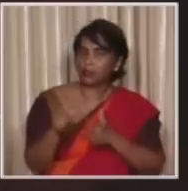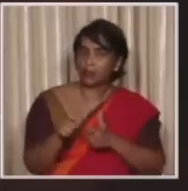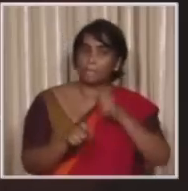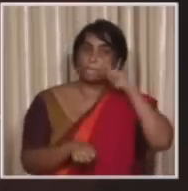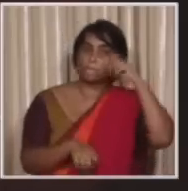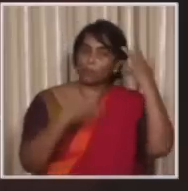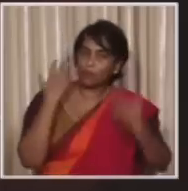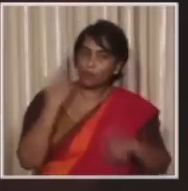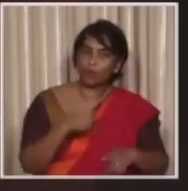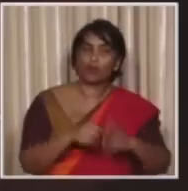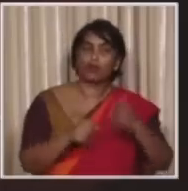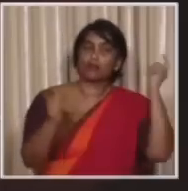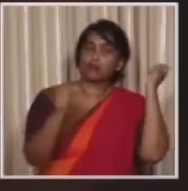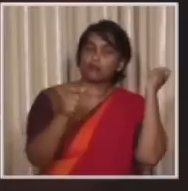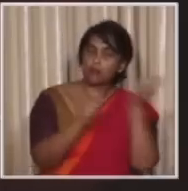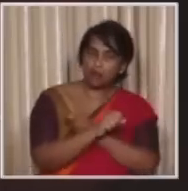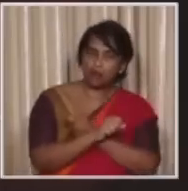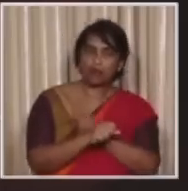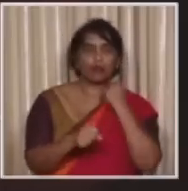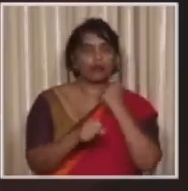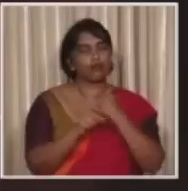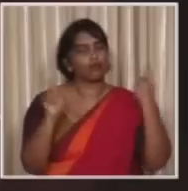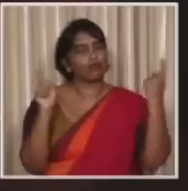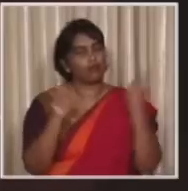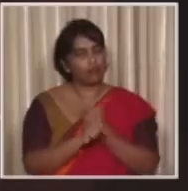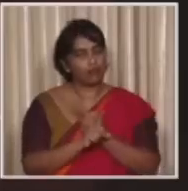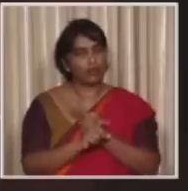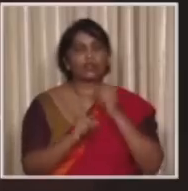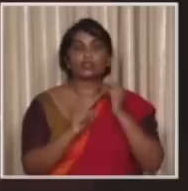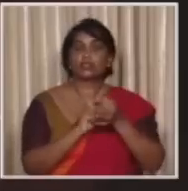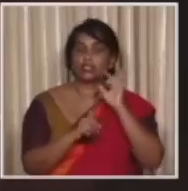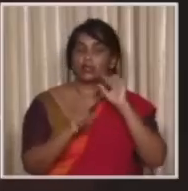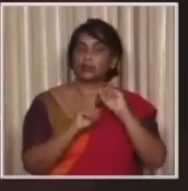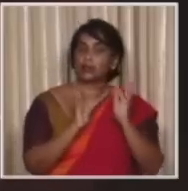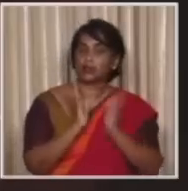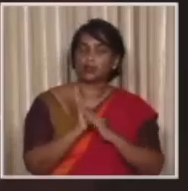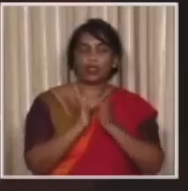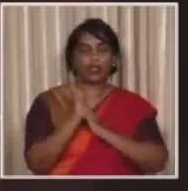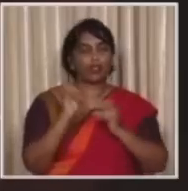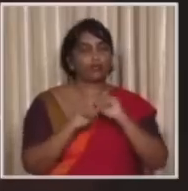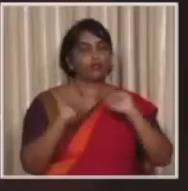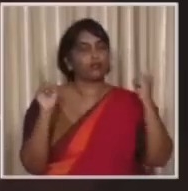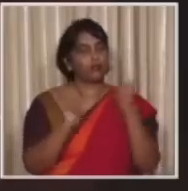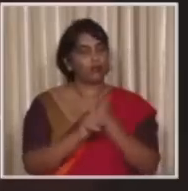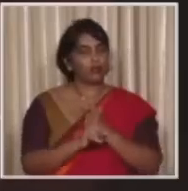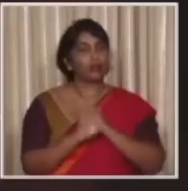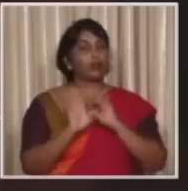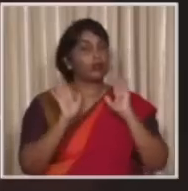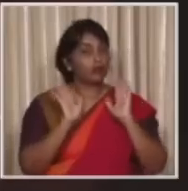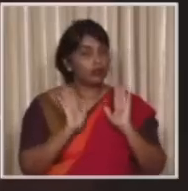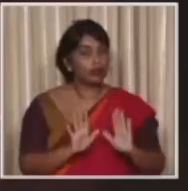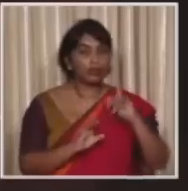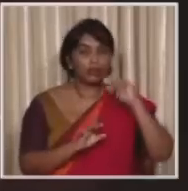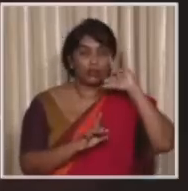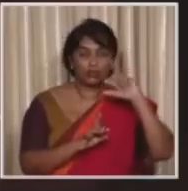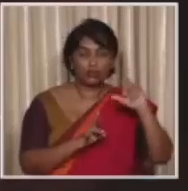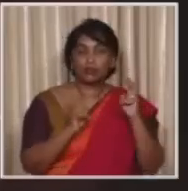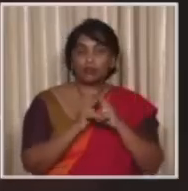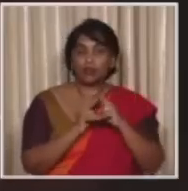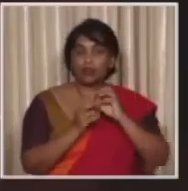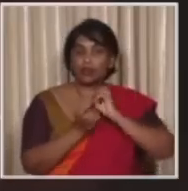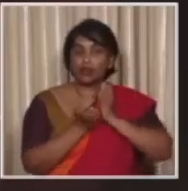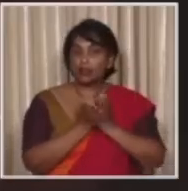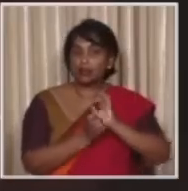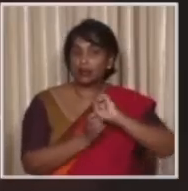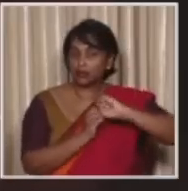මිනිස්සු මැරුණා මැරුවා ආණ්ඩු මාරු වුණා ජනාධිපති අගමැති ඇමතිවරු මාරු වුණා හැබැයි අර චීන අසූචි පොහොර